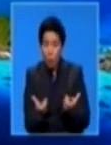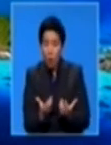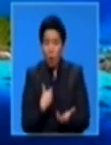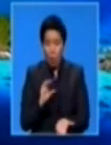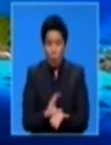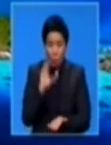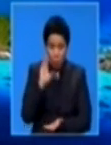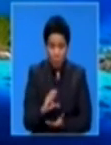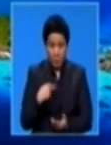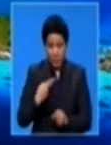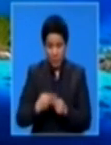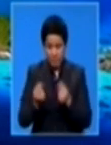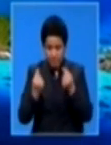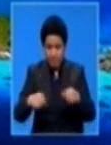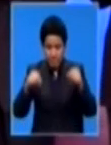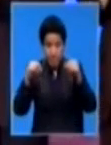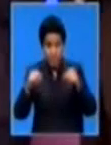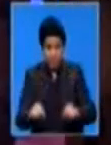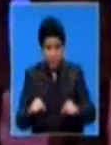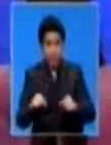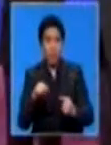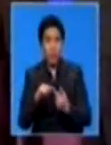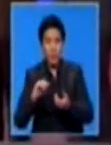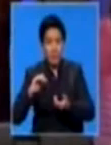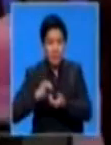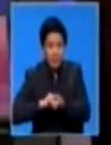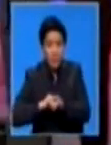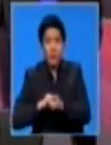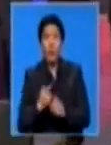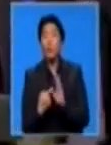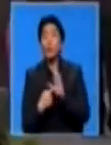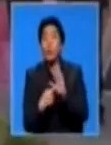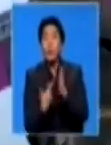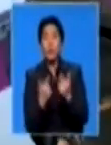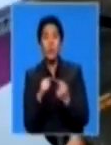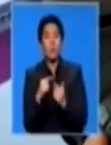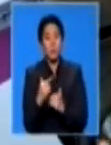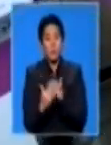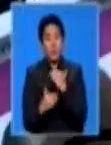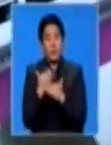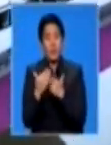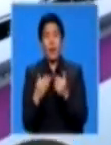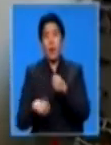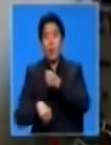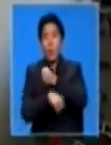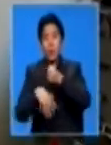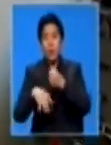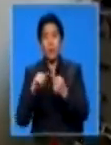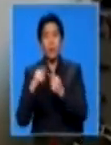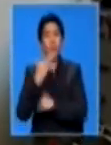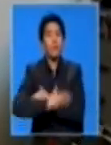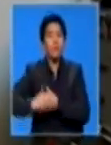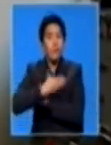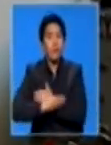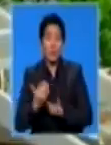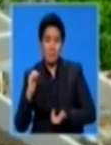มีการลงนามกรอบความร่วมมือเพื่อกระชับความร่วมมือเช่นการพัฒนาโครงสร้างพื้นฐานทางรถไฟภาย